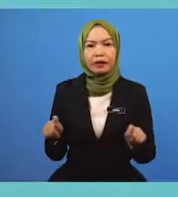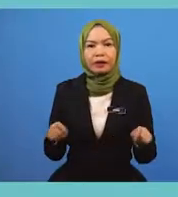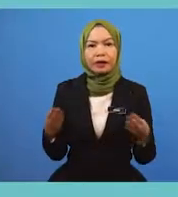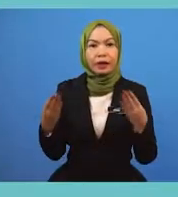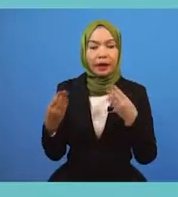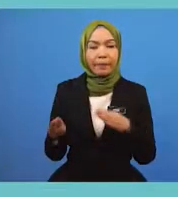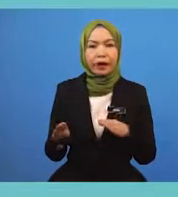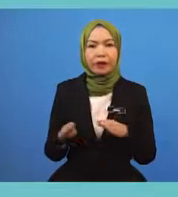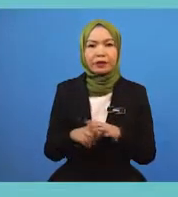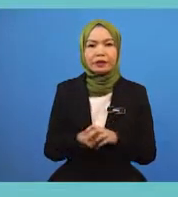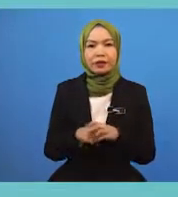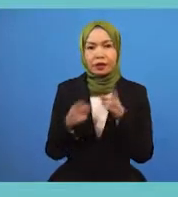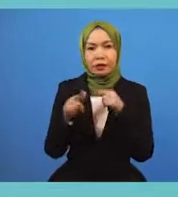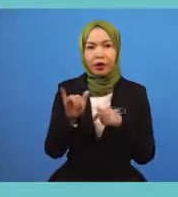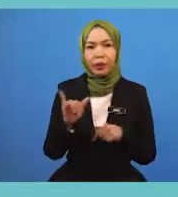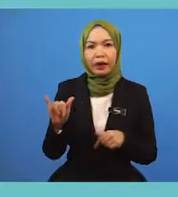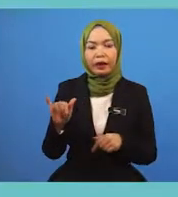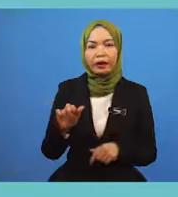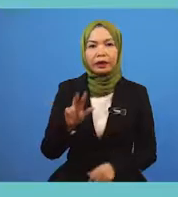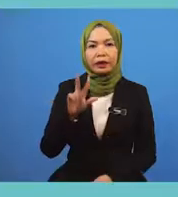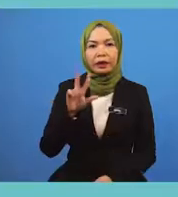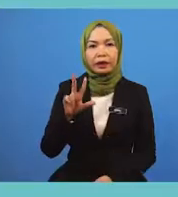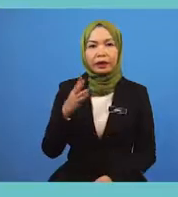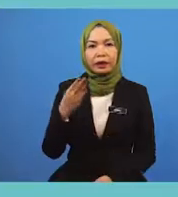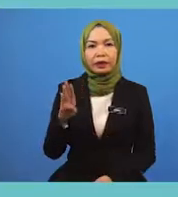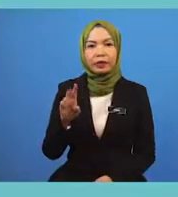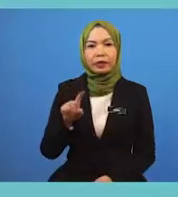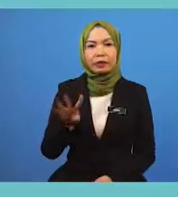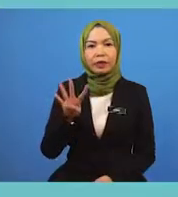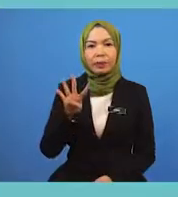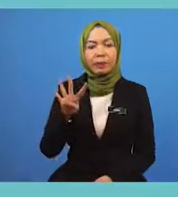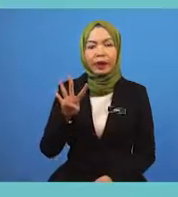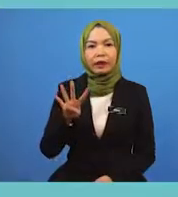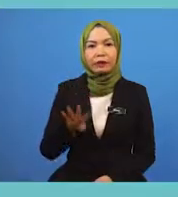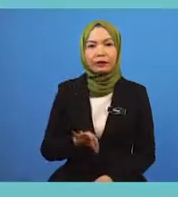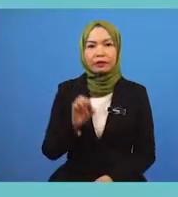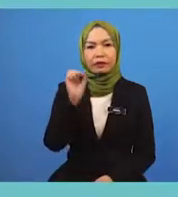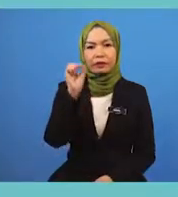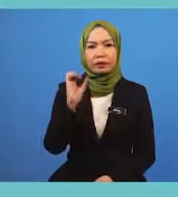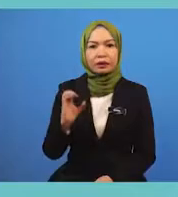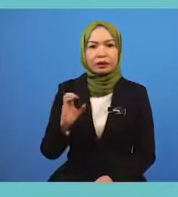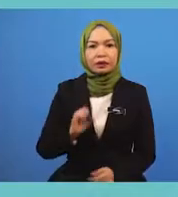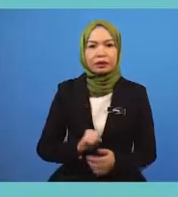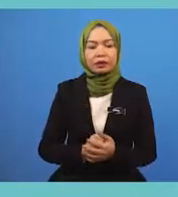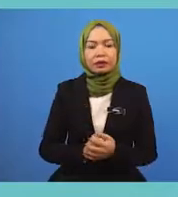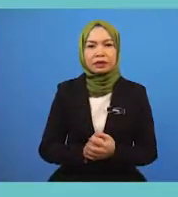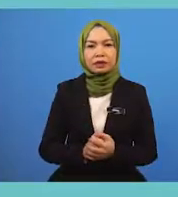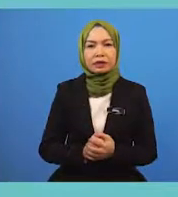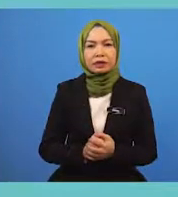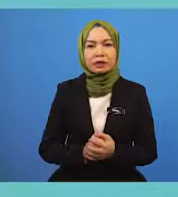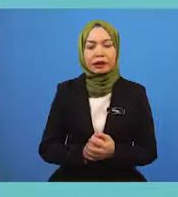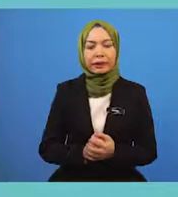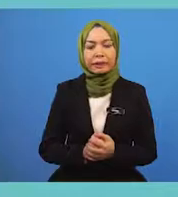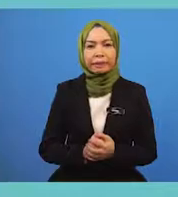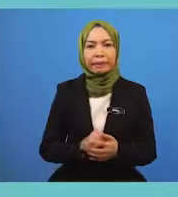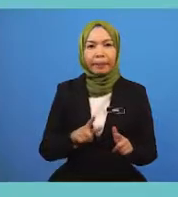ialah 13.4 darjah Celsius. Langkah kedua. Murid-murid